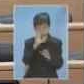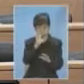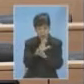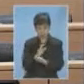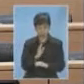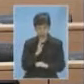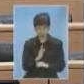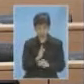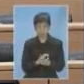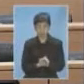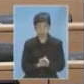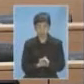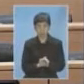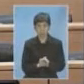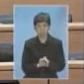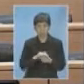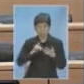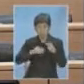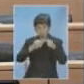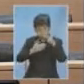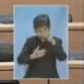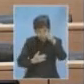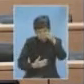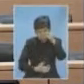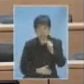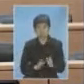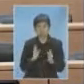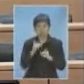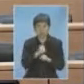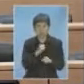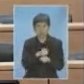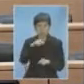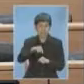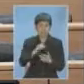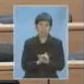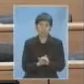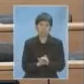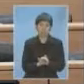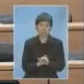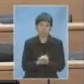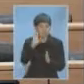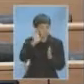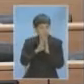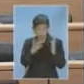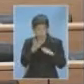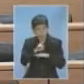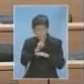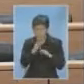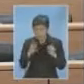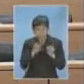อย่างเคร่งครัดข้างล่างวิจารณ์กันเละเลยครับคอมเมนต์ไม่มีภาพบวกเลยกับท่านประธ